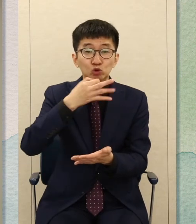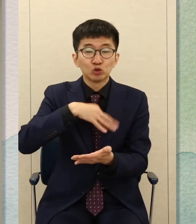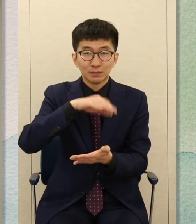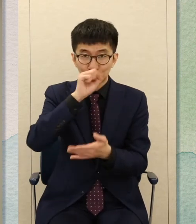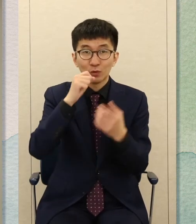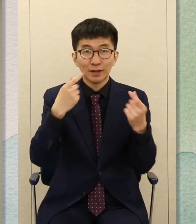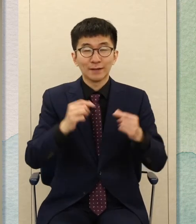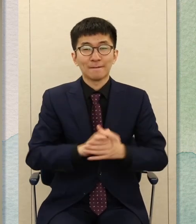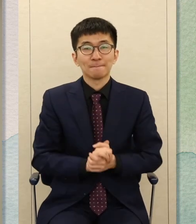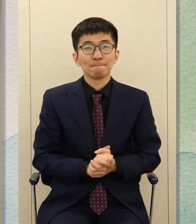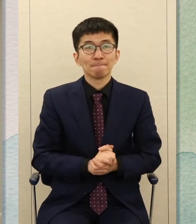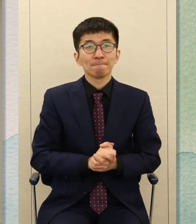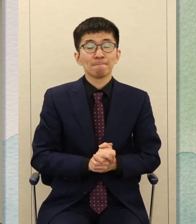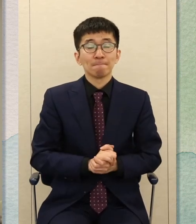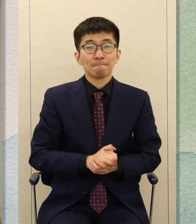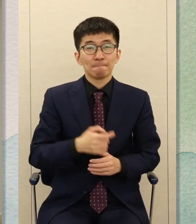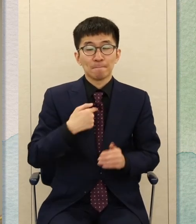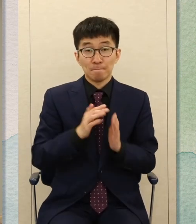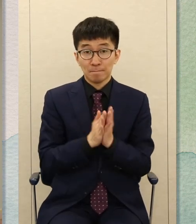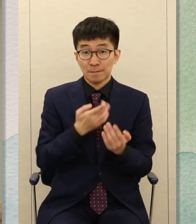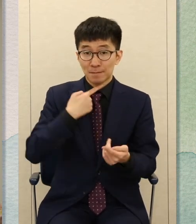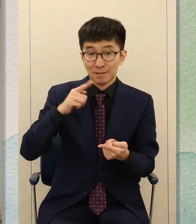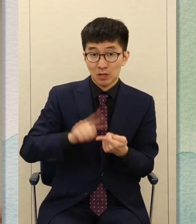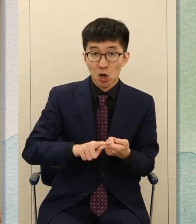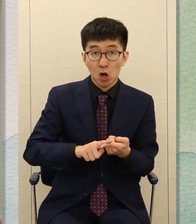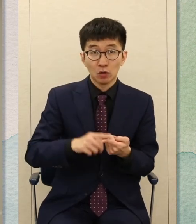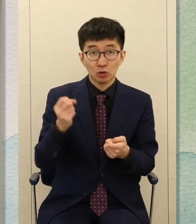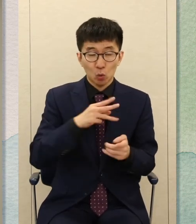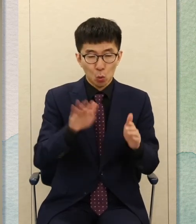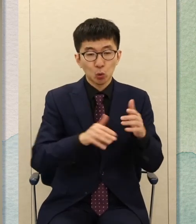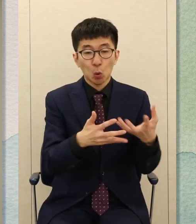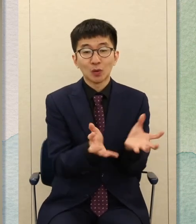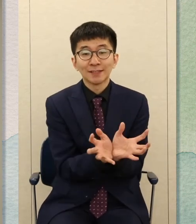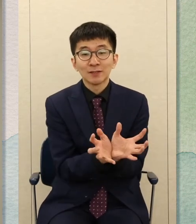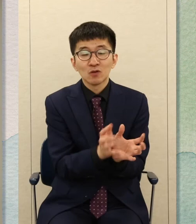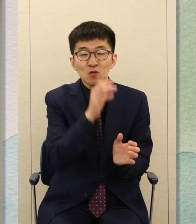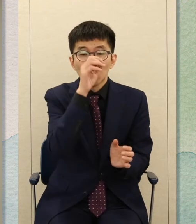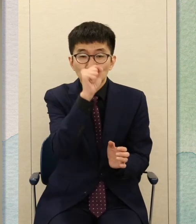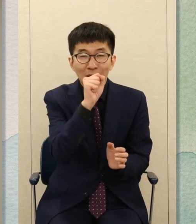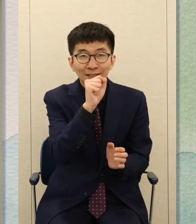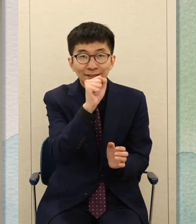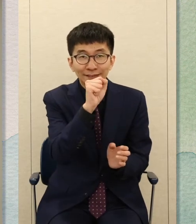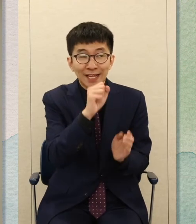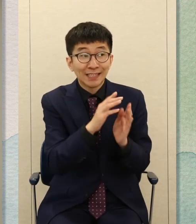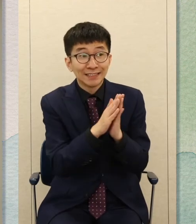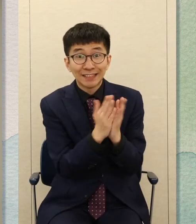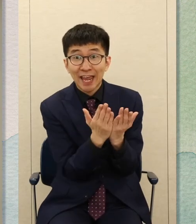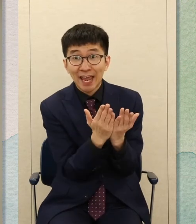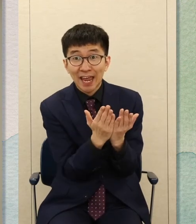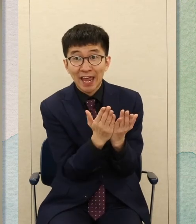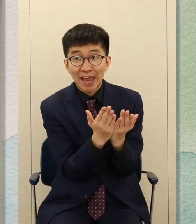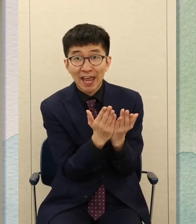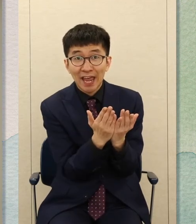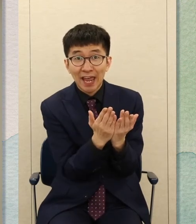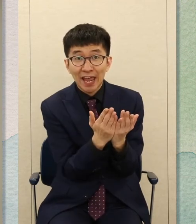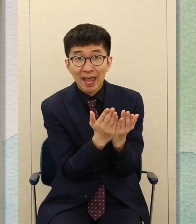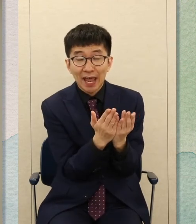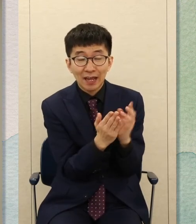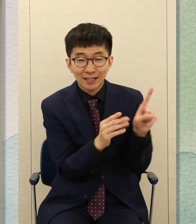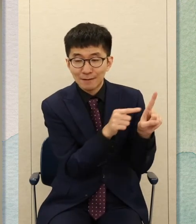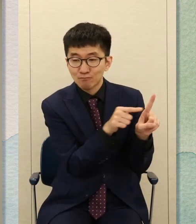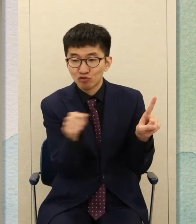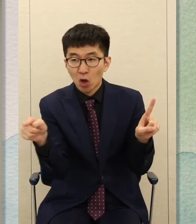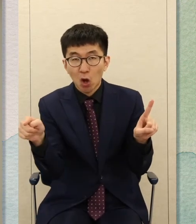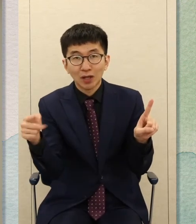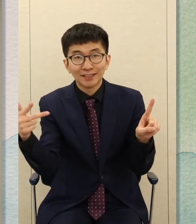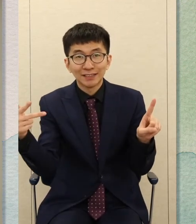작품이었으면 좋겠다. 그래서 자기가 좋아하는 자기 공동체에서 좋아하는 작가의 전작 읽기, 예, 이런 것들이